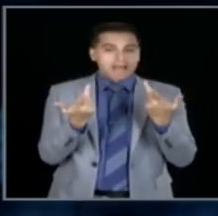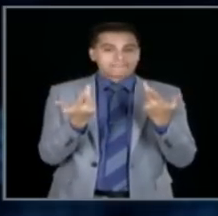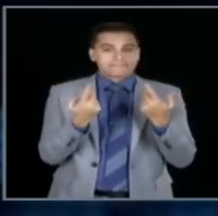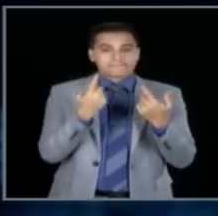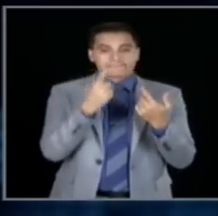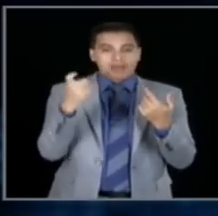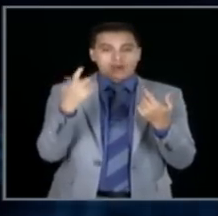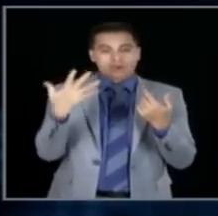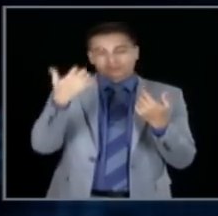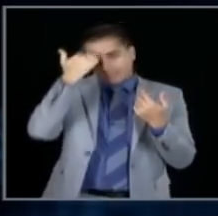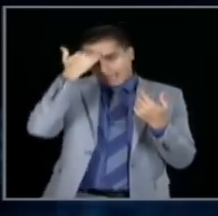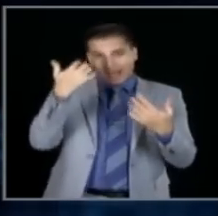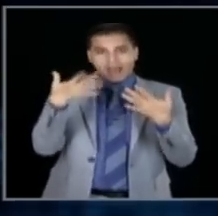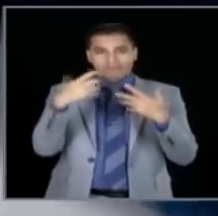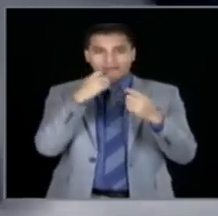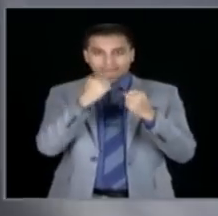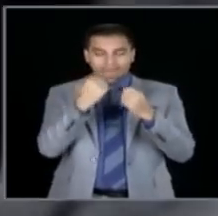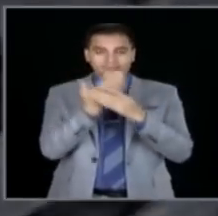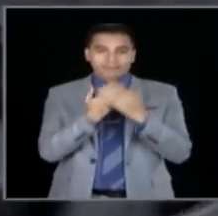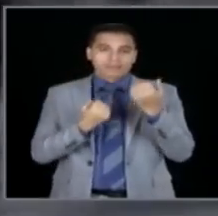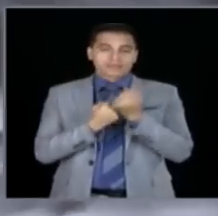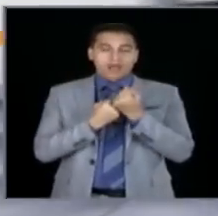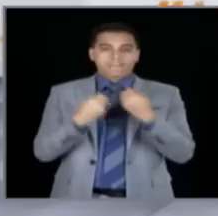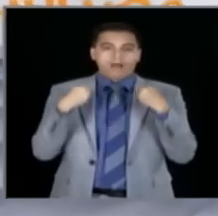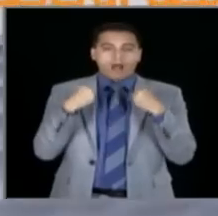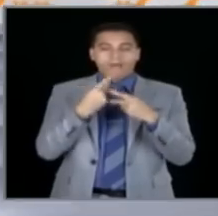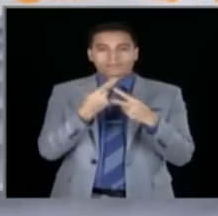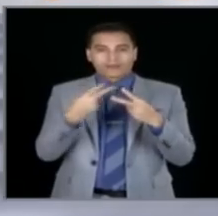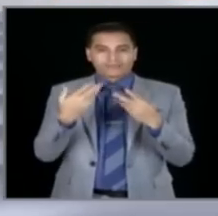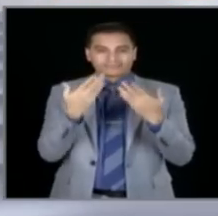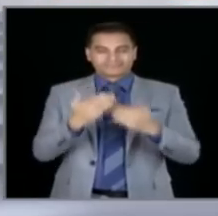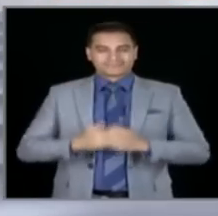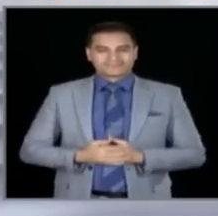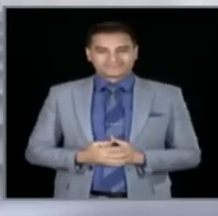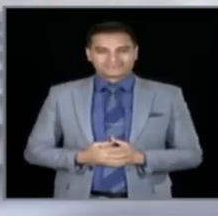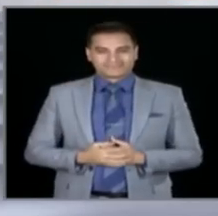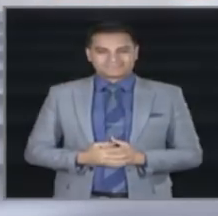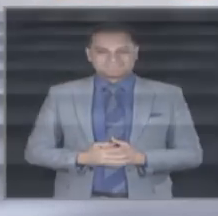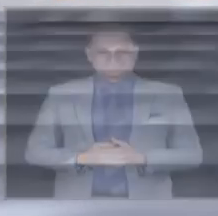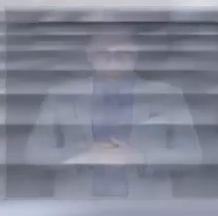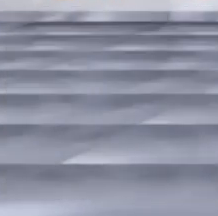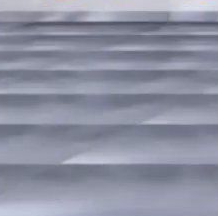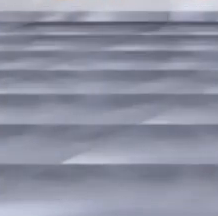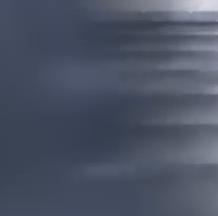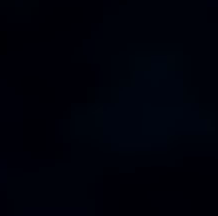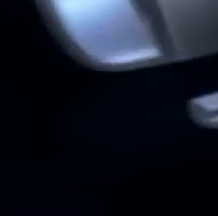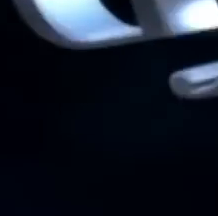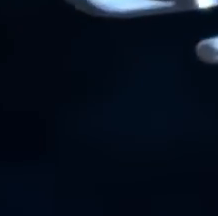يساوي 105,000 جنيه في خزنة البنك الأهلي لرعاية أبطال مصر الرياضيين.